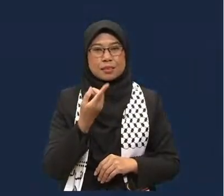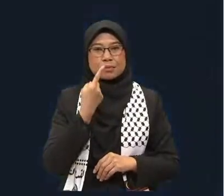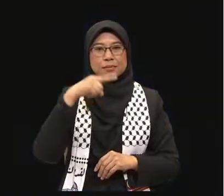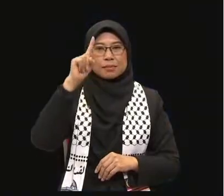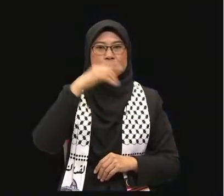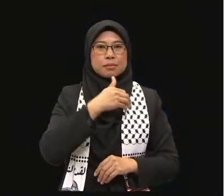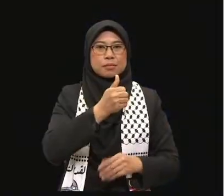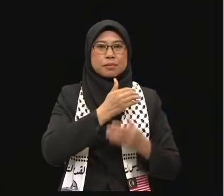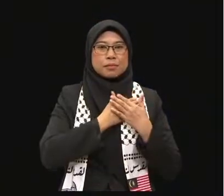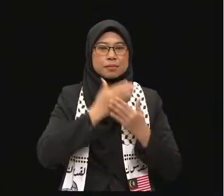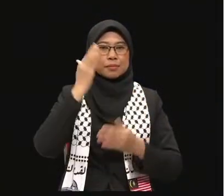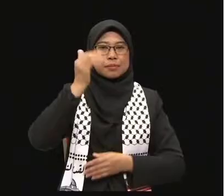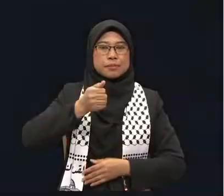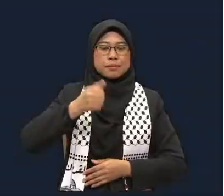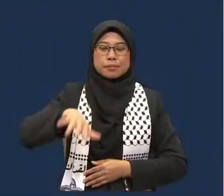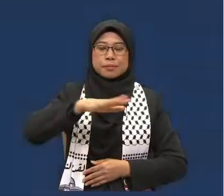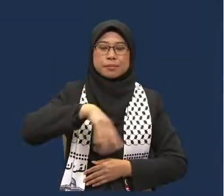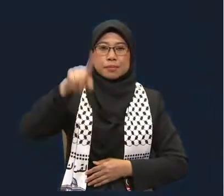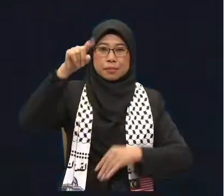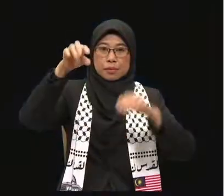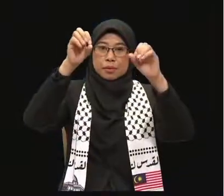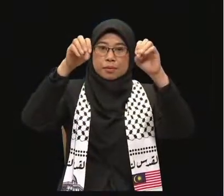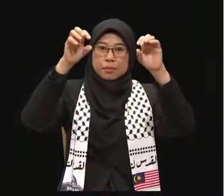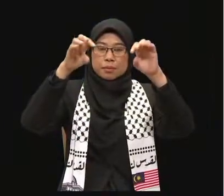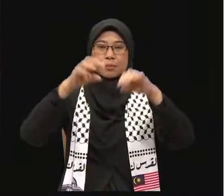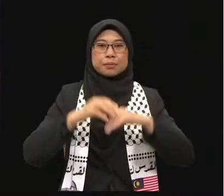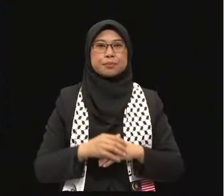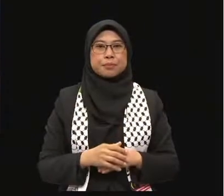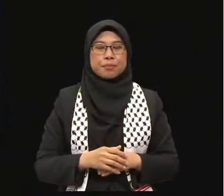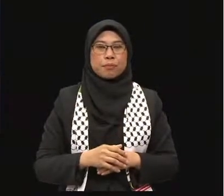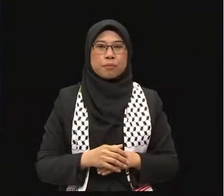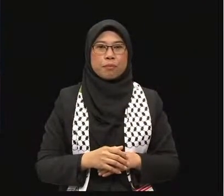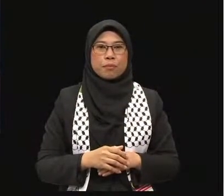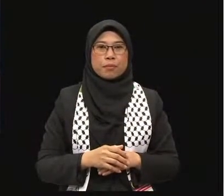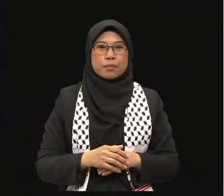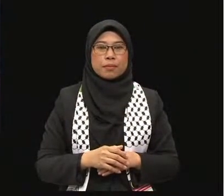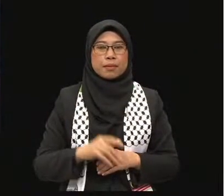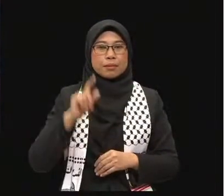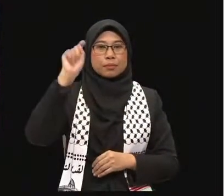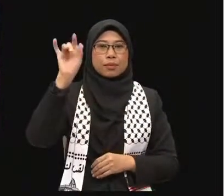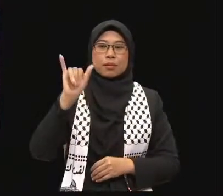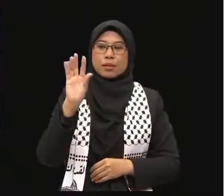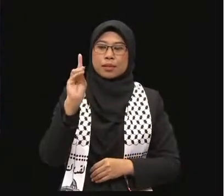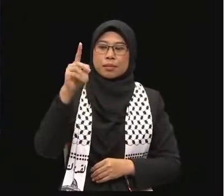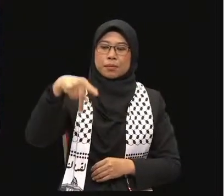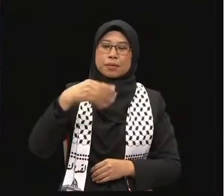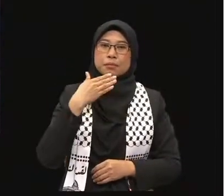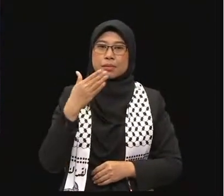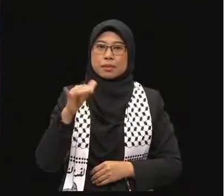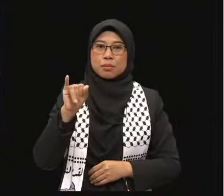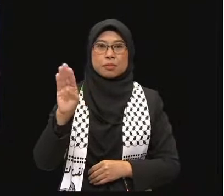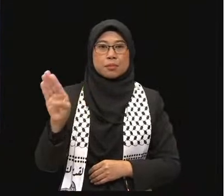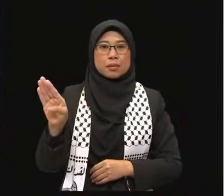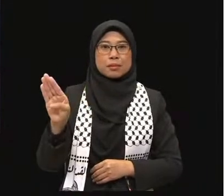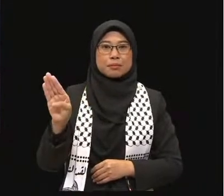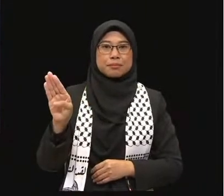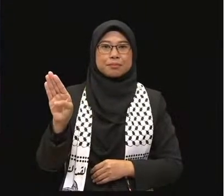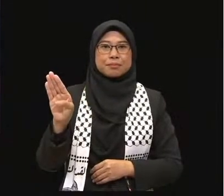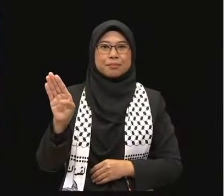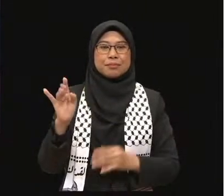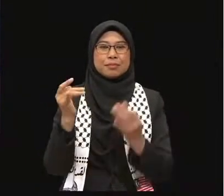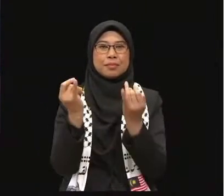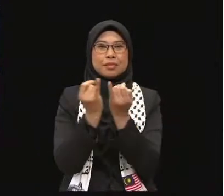bismillahirrahmanirrahim assalamualaikum warahmatullahi taala wabarakatuh tuan yang di-pertua terima kasih kepada yang berhormat